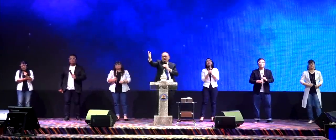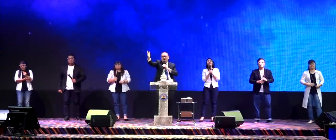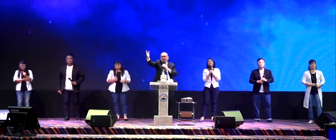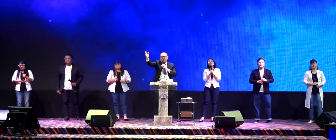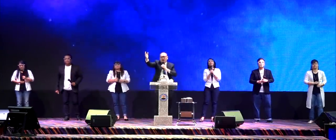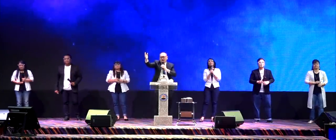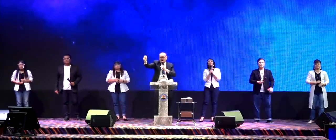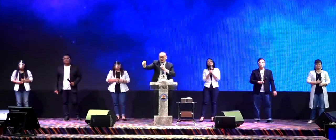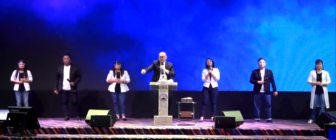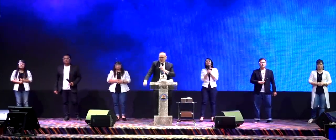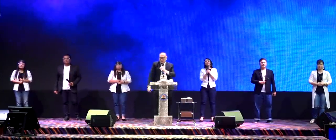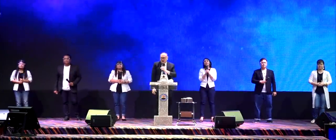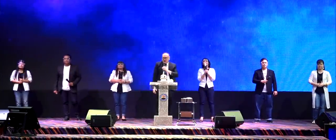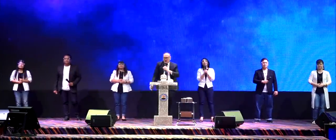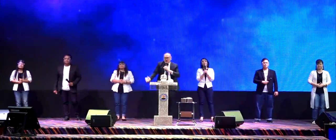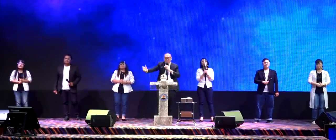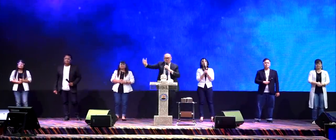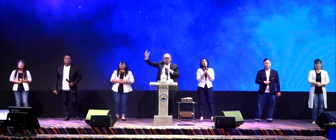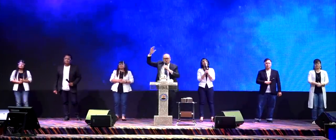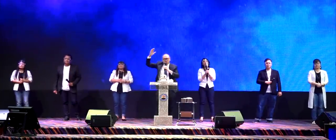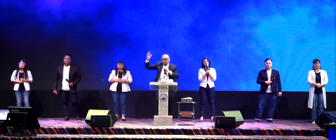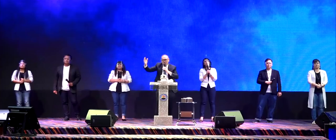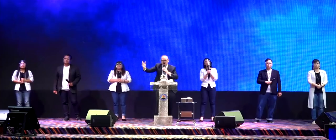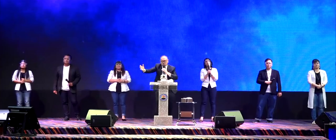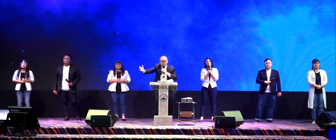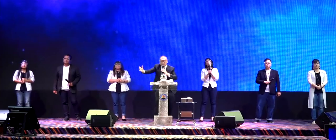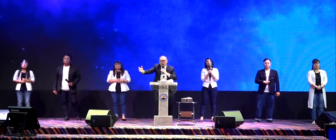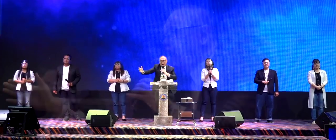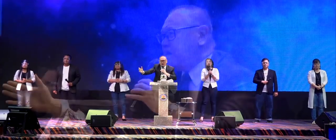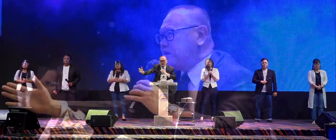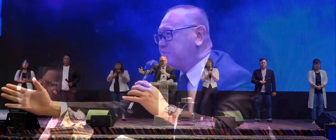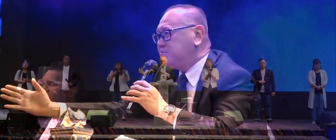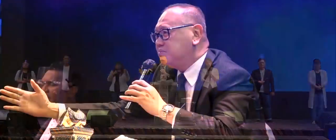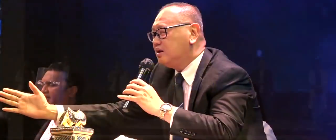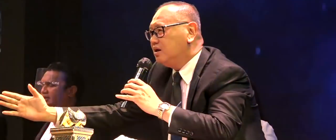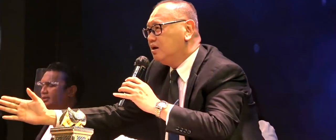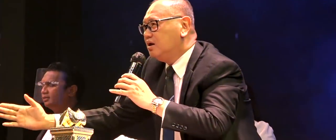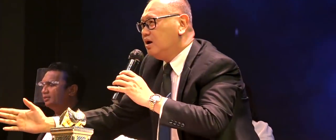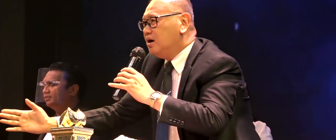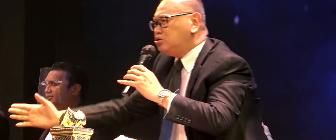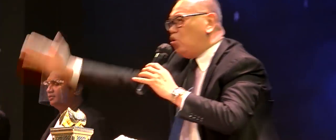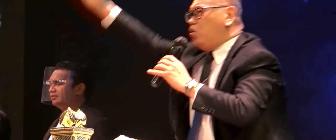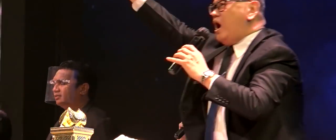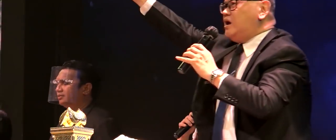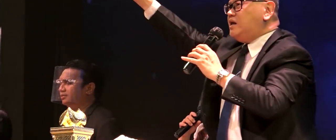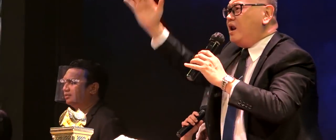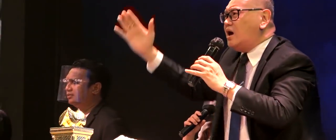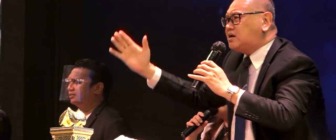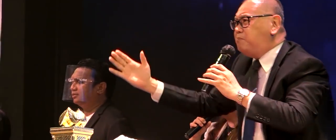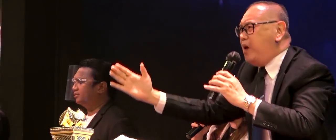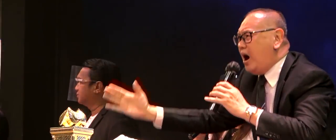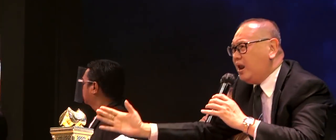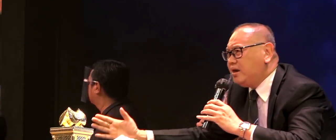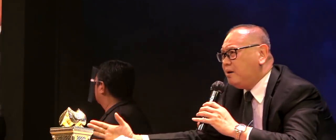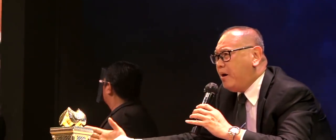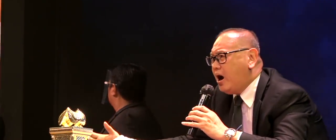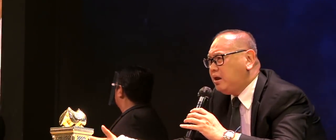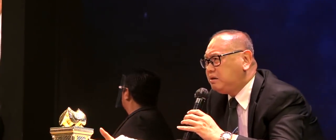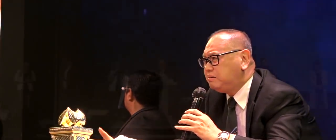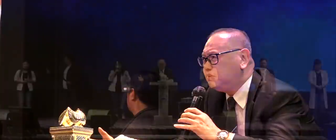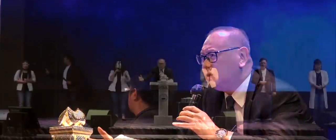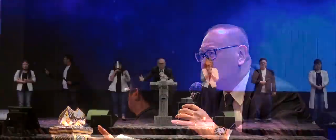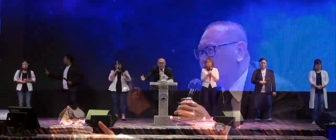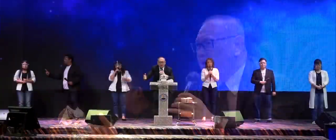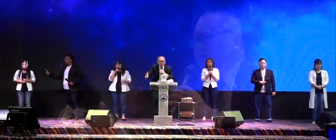kita bangga, kita punya Tuhan Yesus yang baik. Amen. Tuhan adalah gembala yang